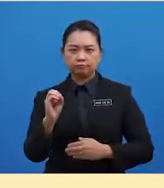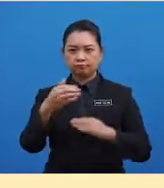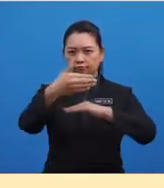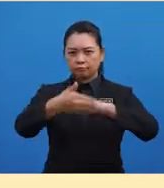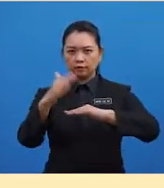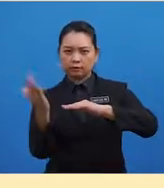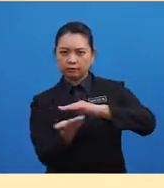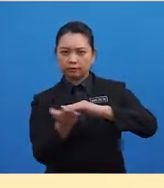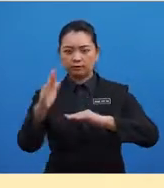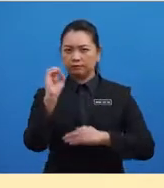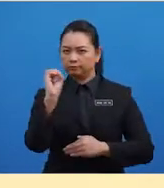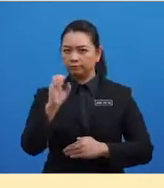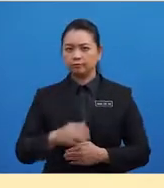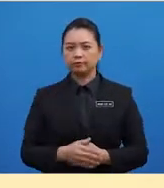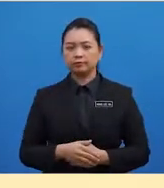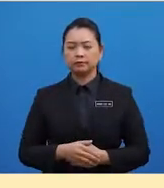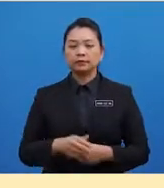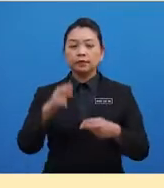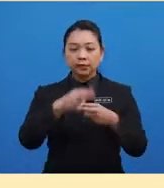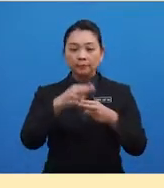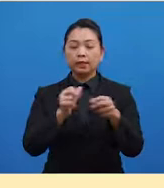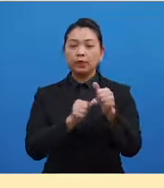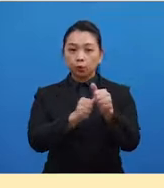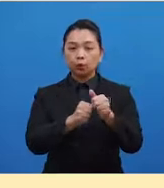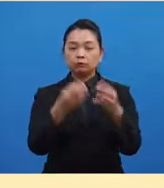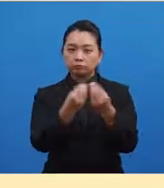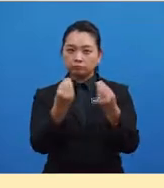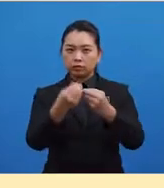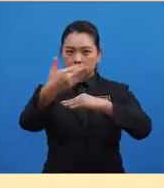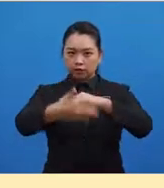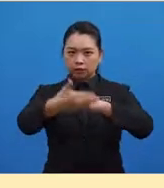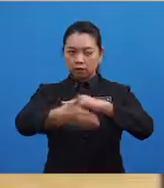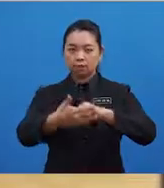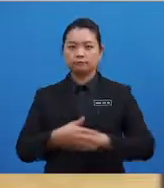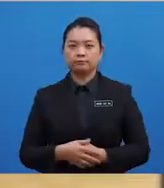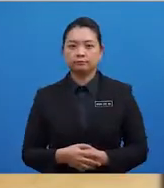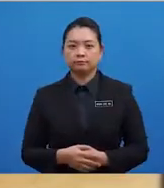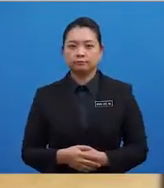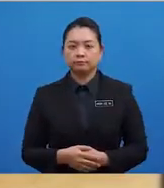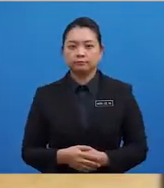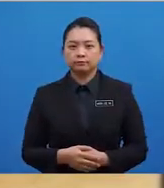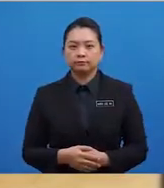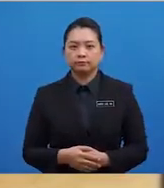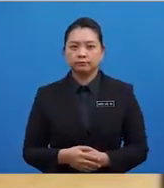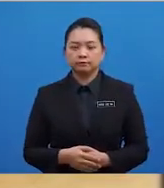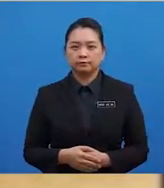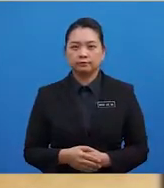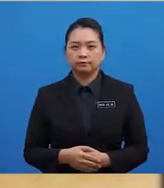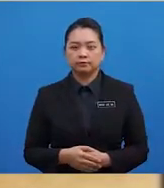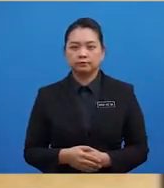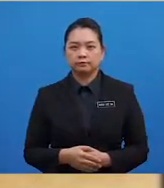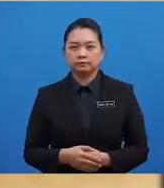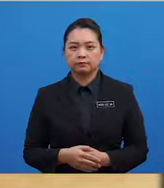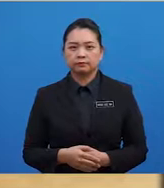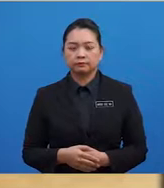sesuatu poligon diberi bergantung pada bilangan sisinya. Jelas tak, murid-murid? Senang sahaja. Ingat tiga